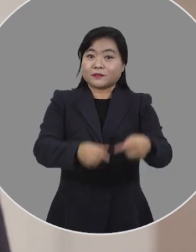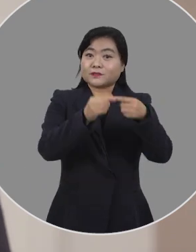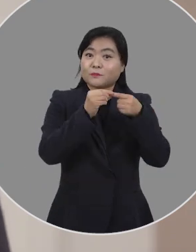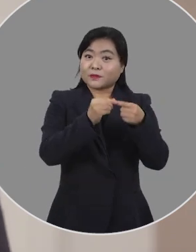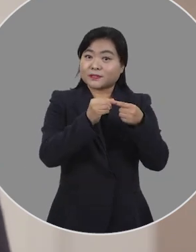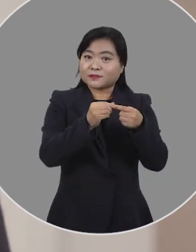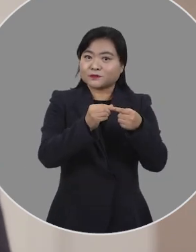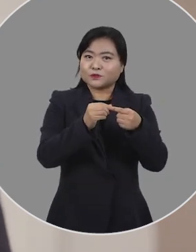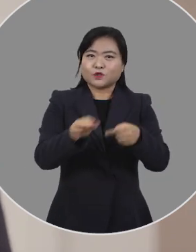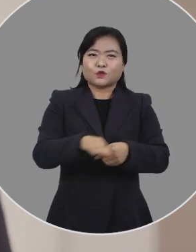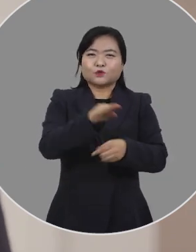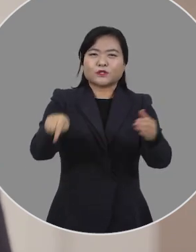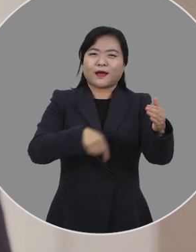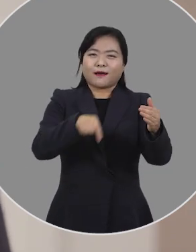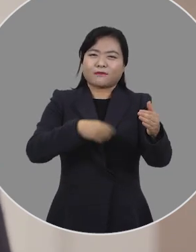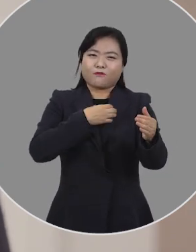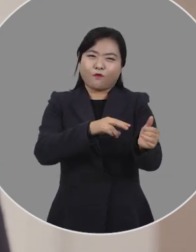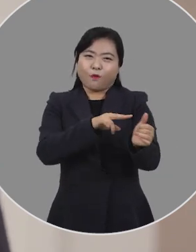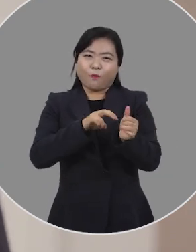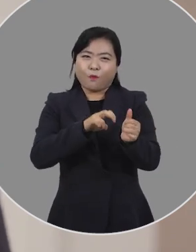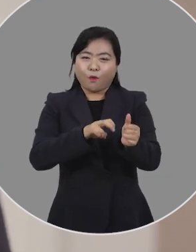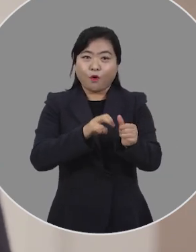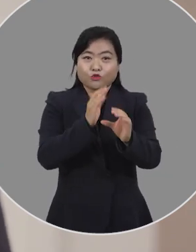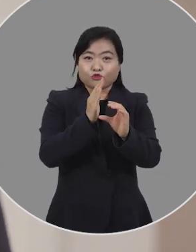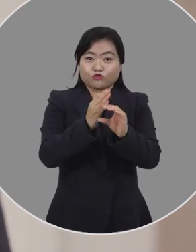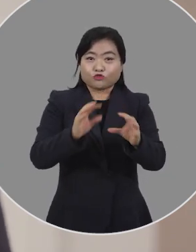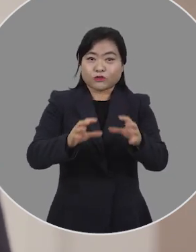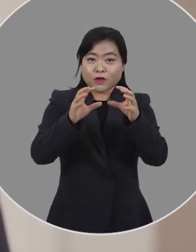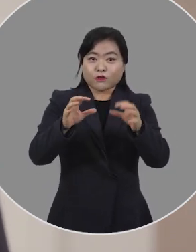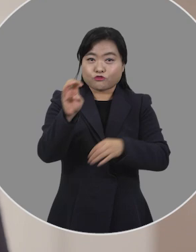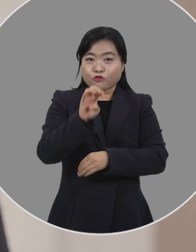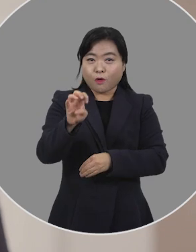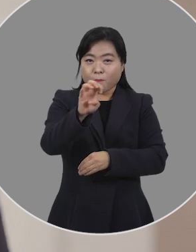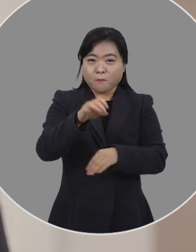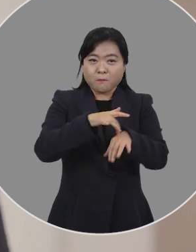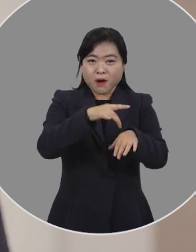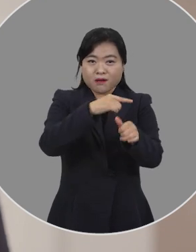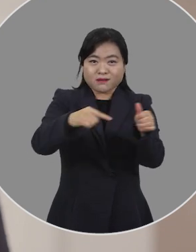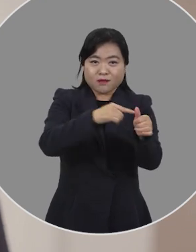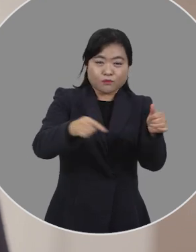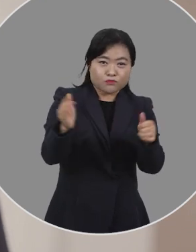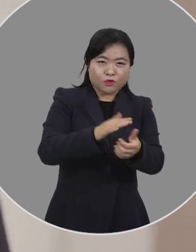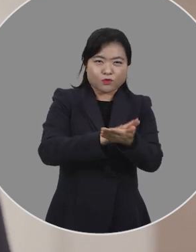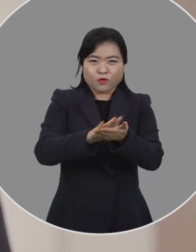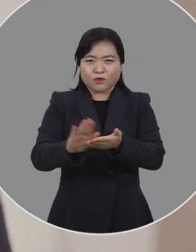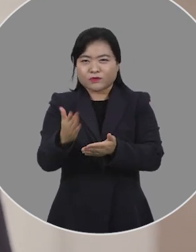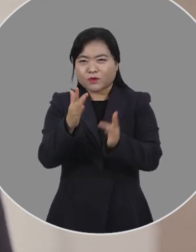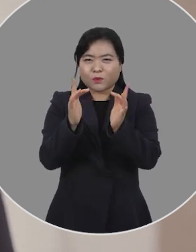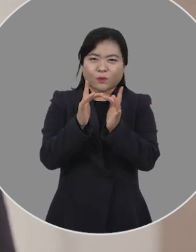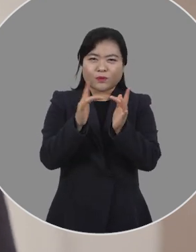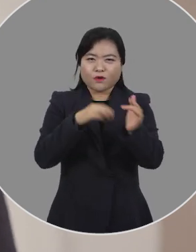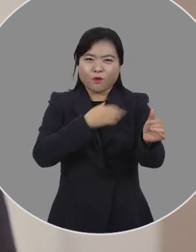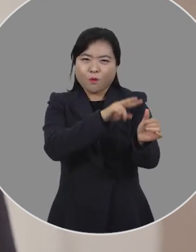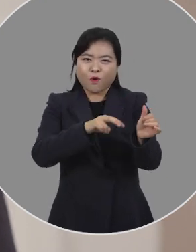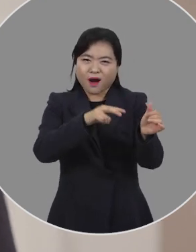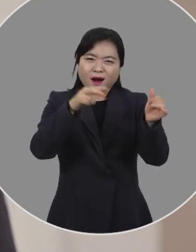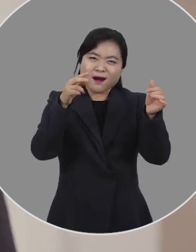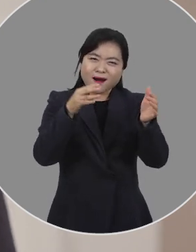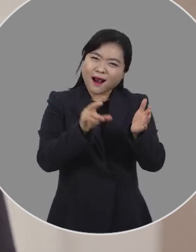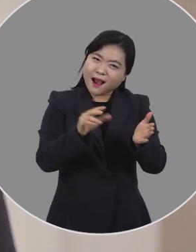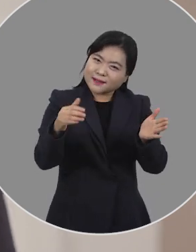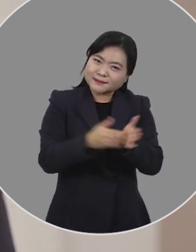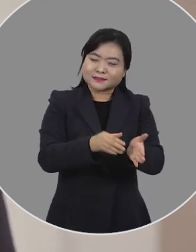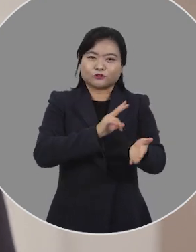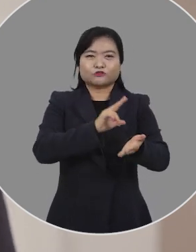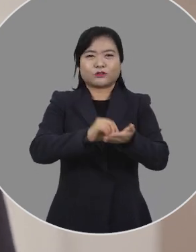첫 번째 세션에서는 우리 안의 혐오, 중세 유럽 마녀 사냥에서부터 놀이가 된 온라인 혐오까지라는 주제로 얘기를 나눠볼